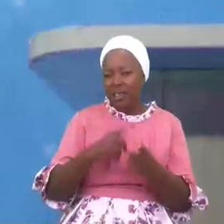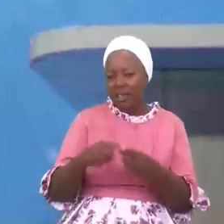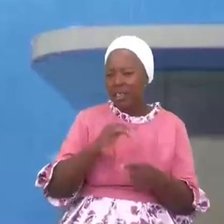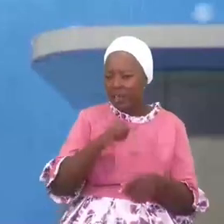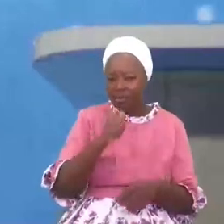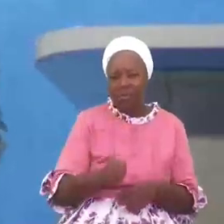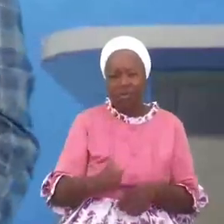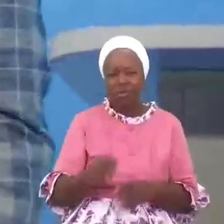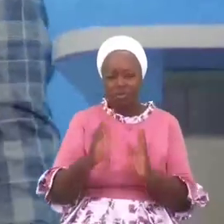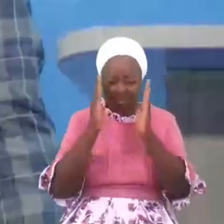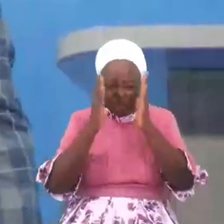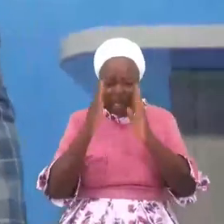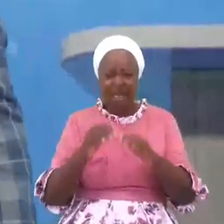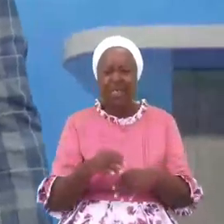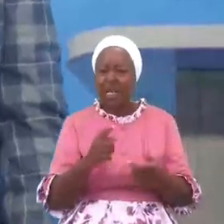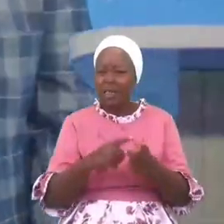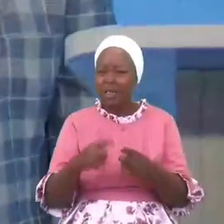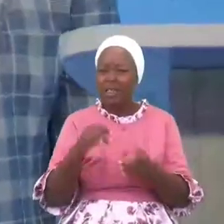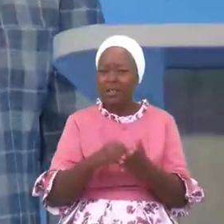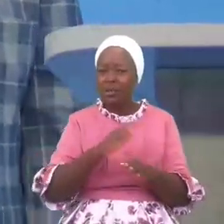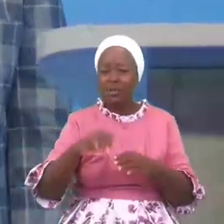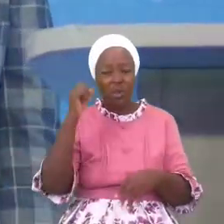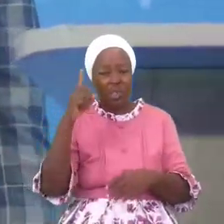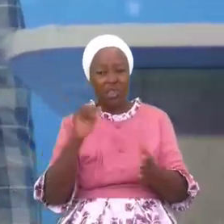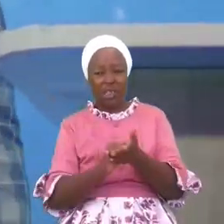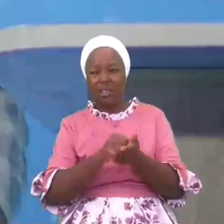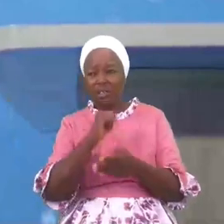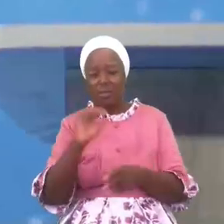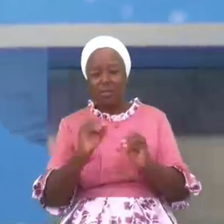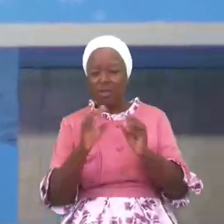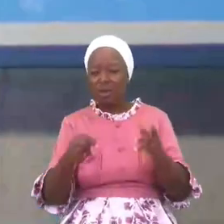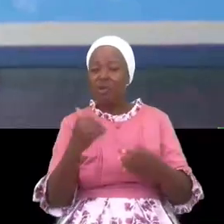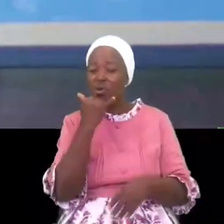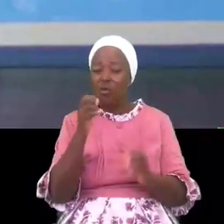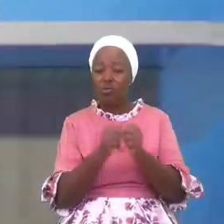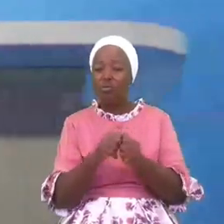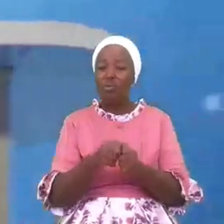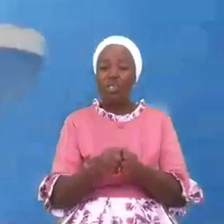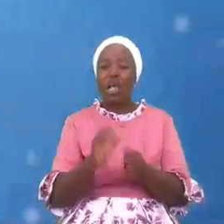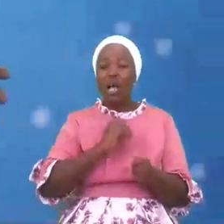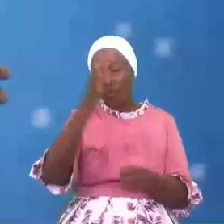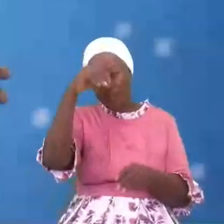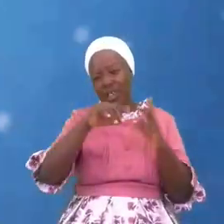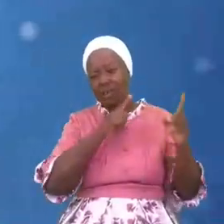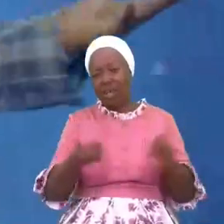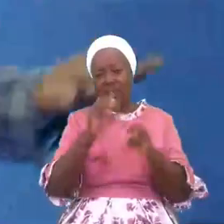pas attention, il ne comprenait pas. Ce n'était pas le problème de l'enseignant. Parce que dans la même classe,